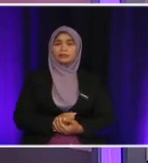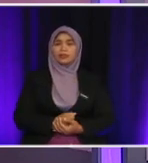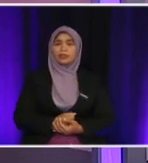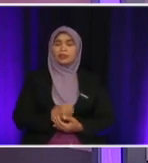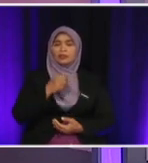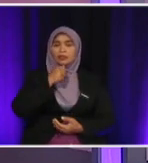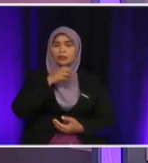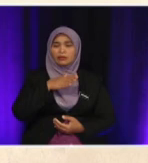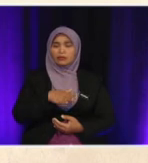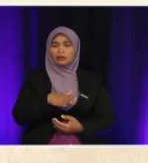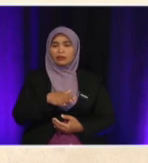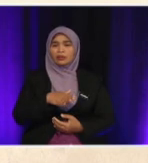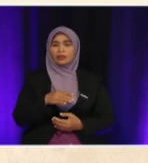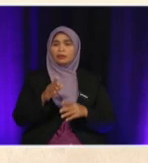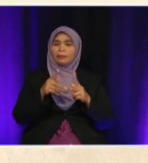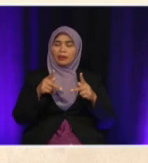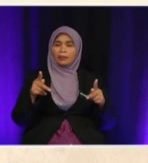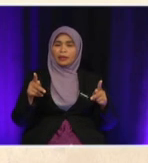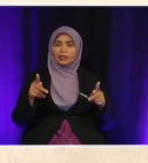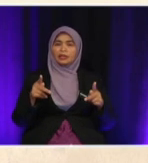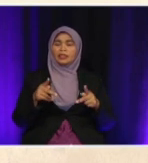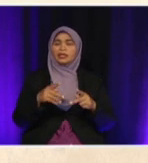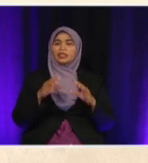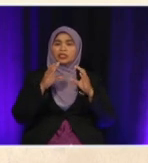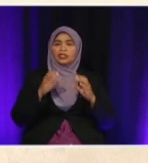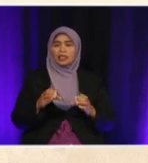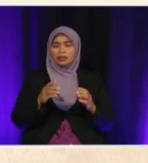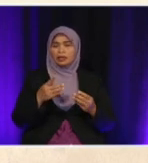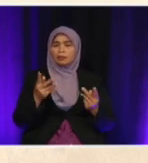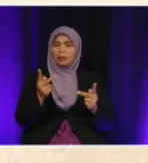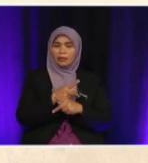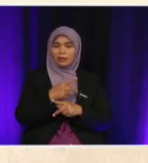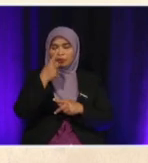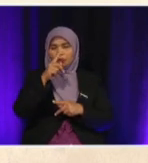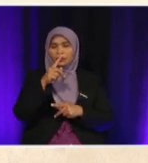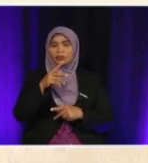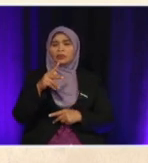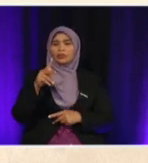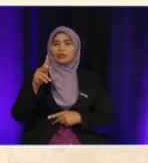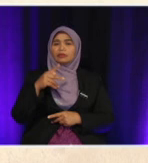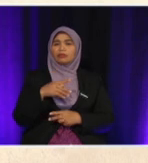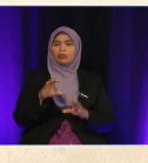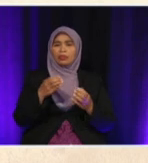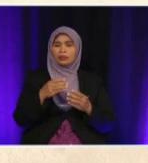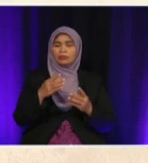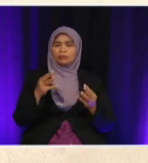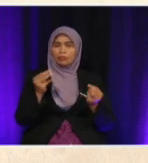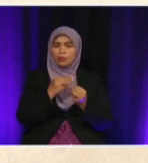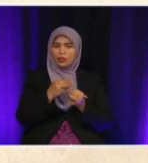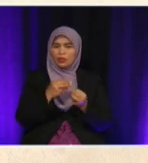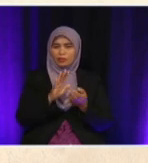Rasulullah memperbaikan strategi peperangan untuk menyeluruhkan musuhnya bentuk-bentuk